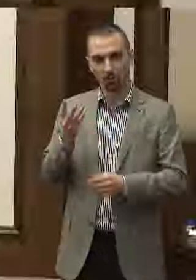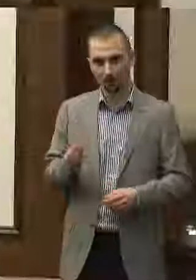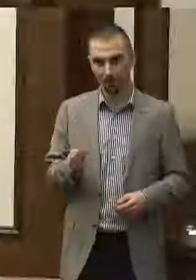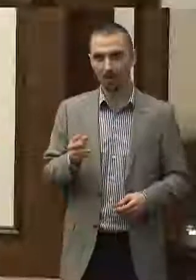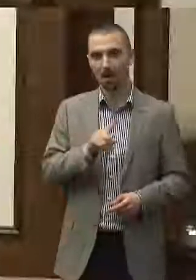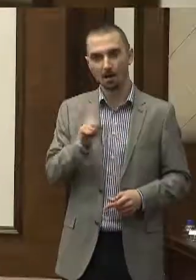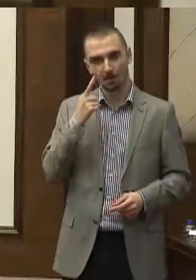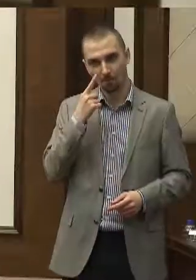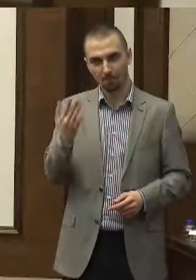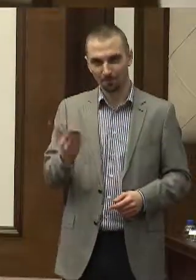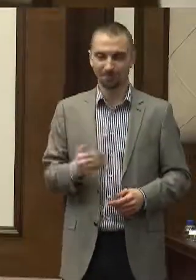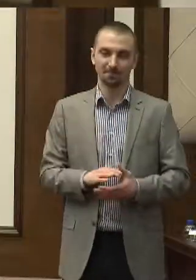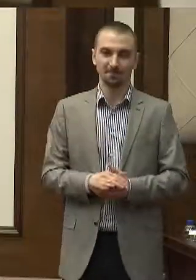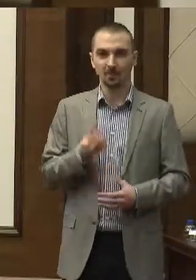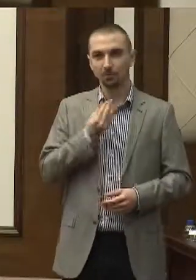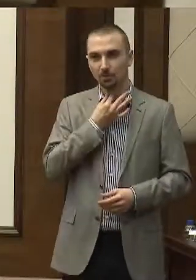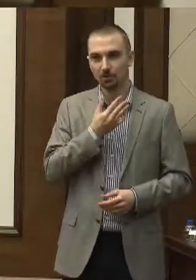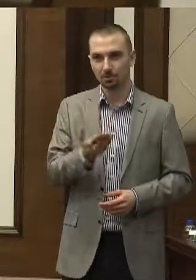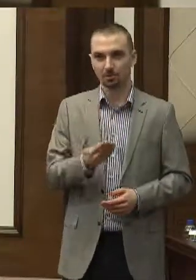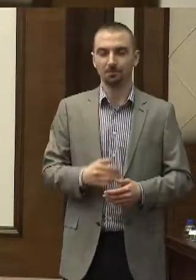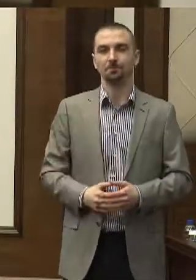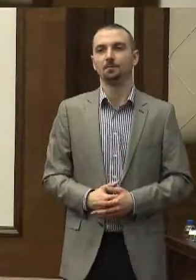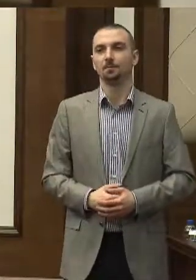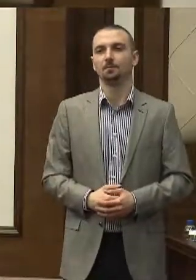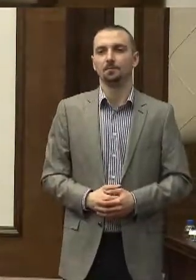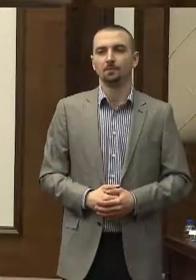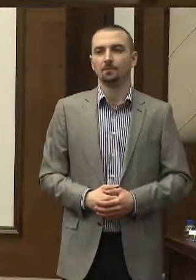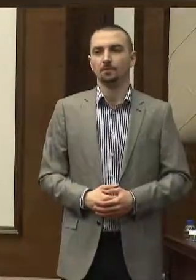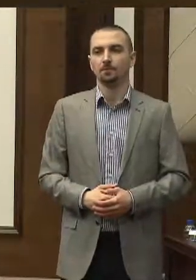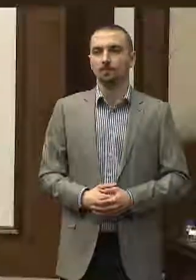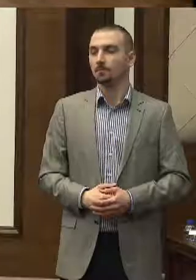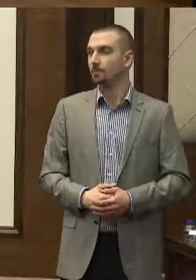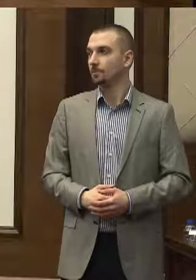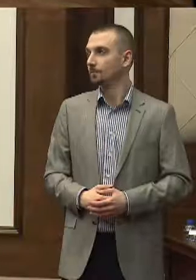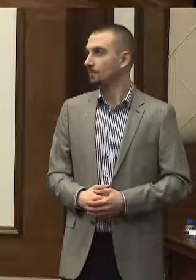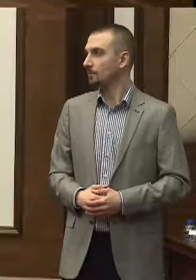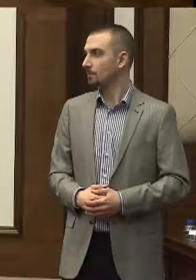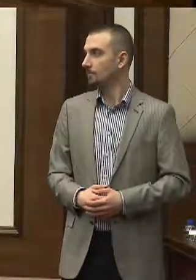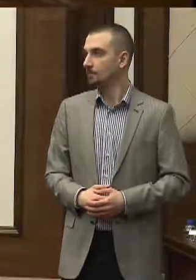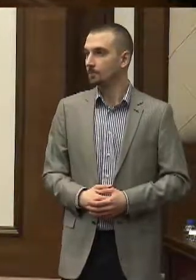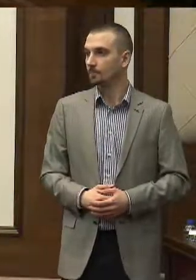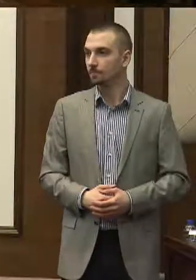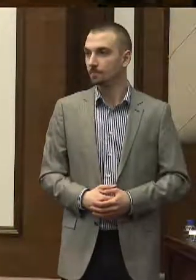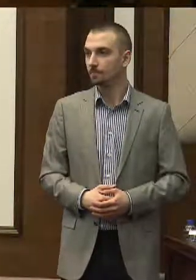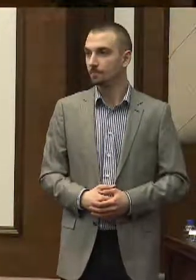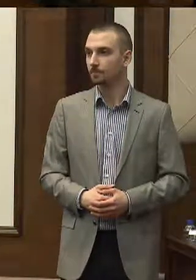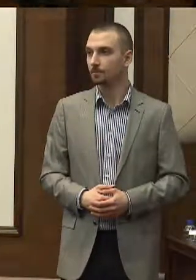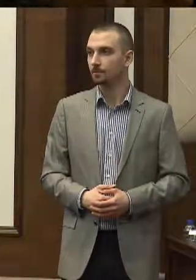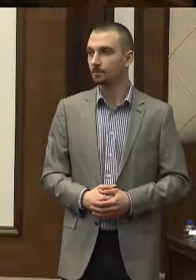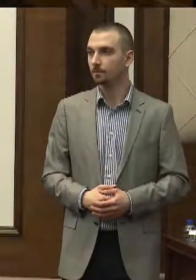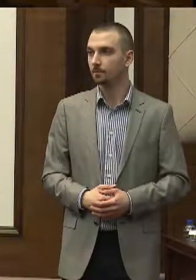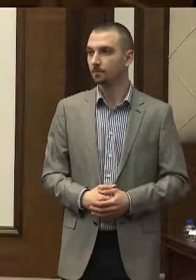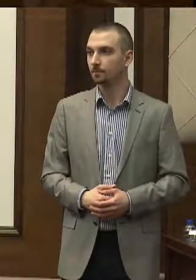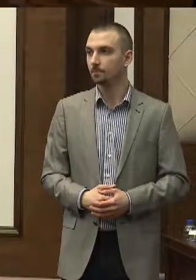hayırlara vesile olmasını diliyorum. Teşekkür ediyorum. Teşekkür ederim Recep arkadaşımıza. Başkanım, küçük bir düzeltme yapabilir miyim